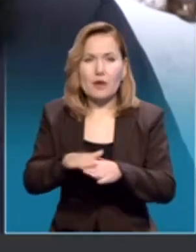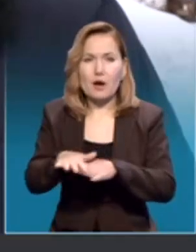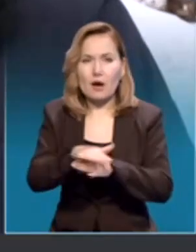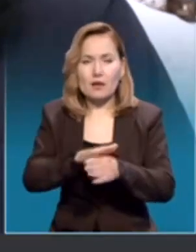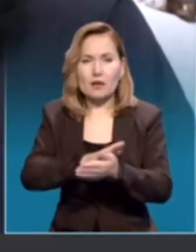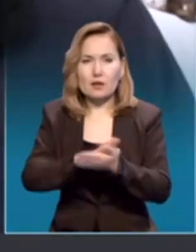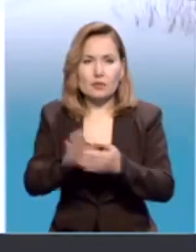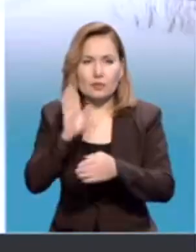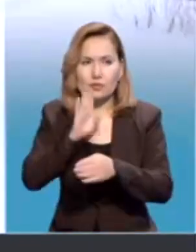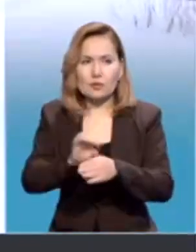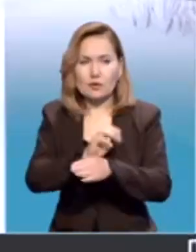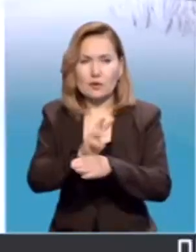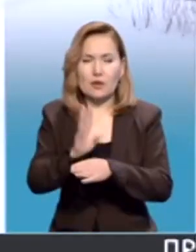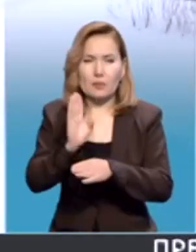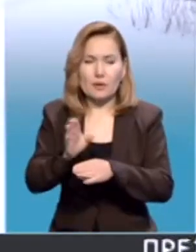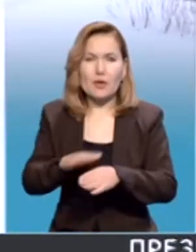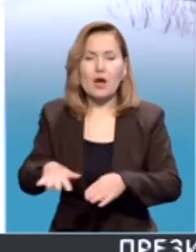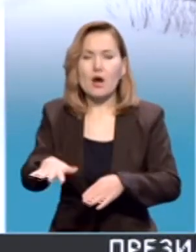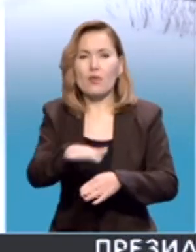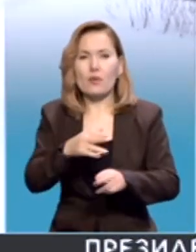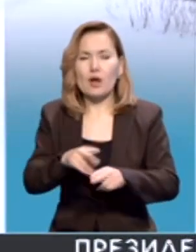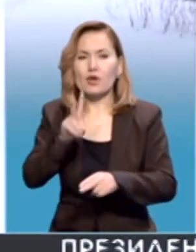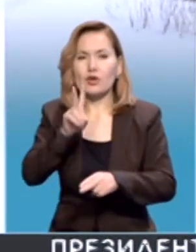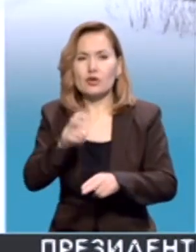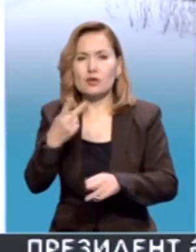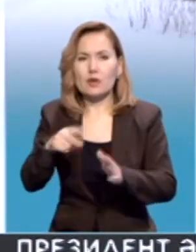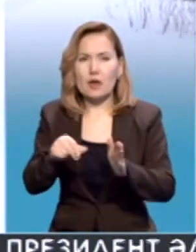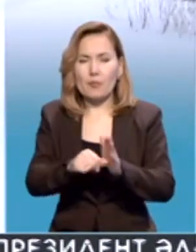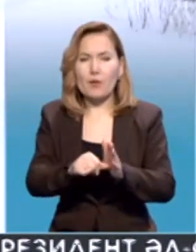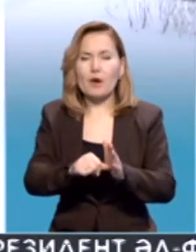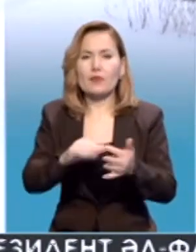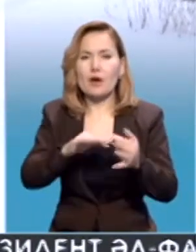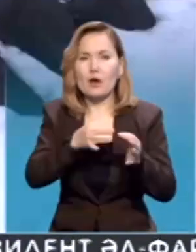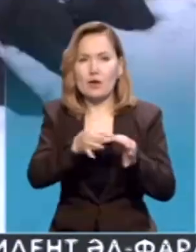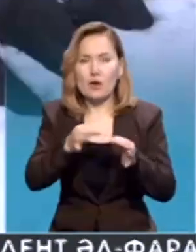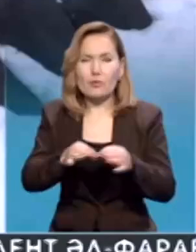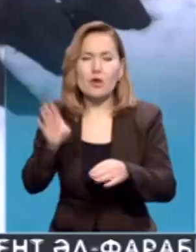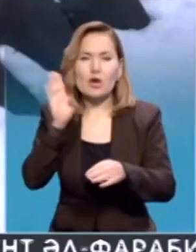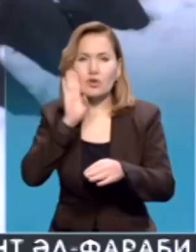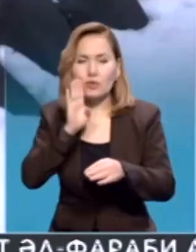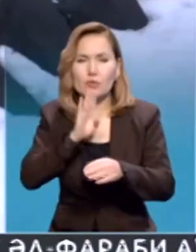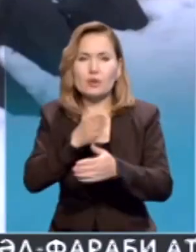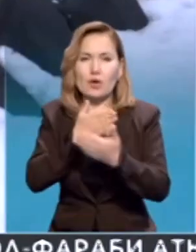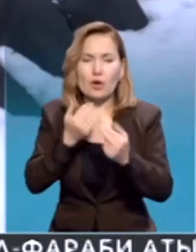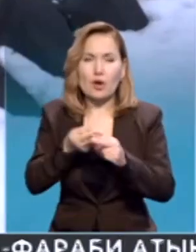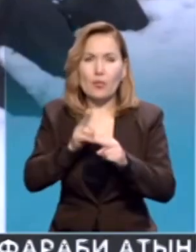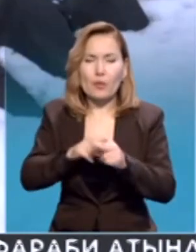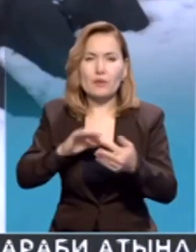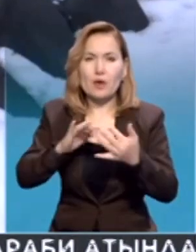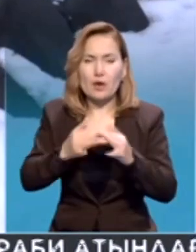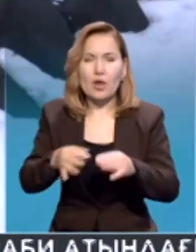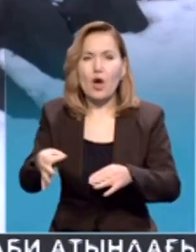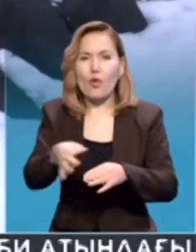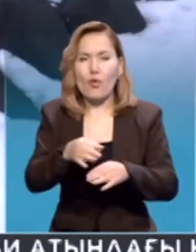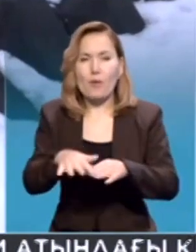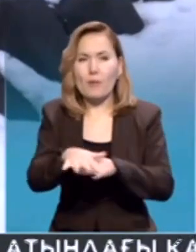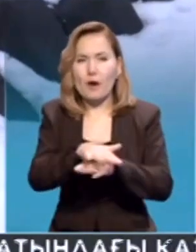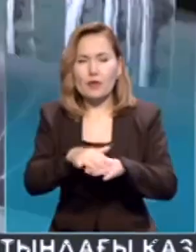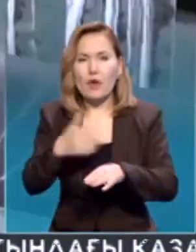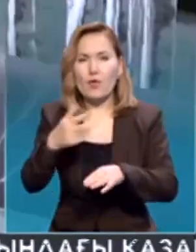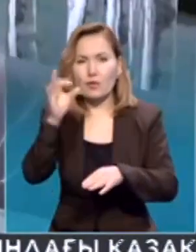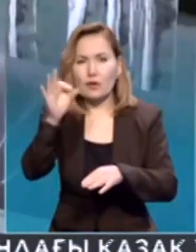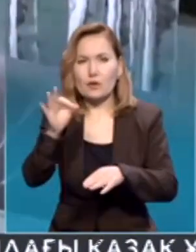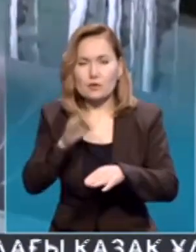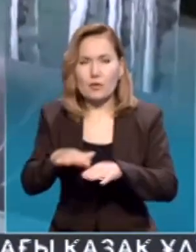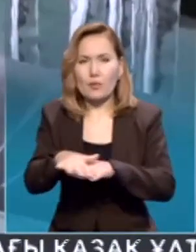уже үйлерді қоса бастаймыз. Өңірдегі 226 елді мекенде сапалы ауыз су мүлдем жоқ. Бұл ауылдарда облыс тұрғындарының